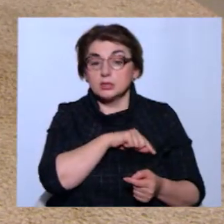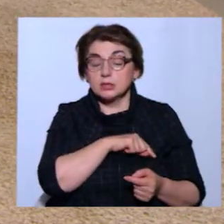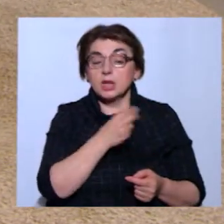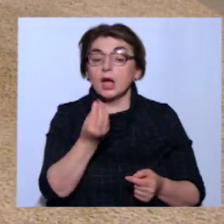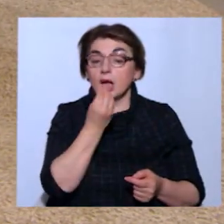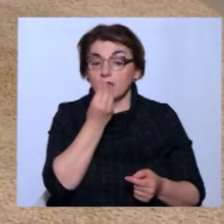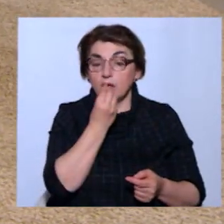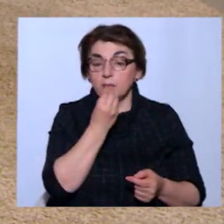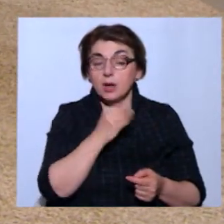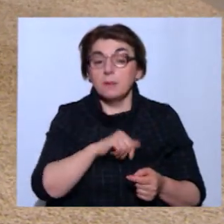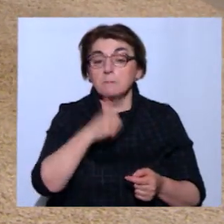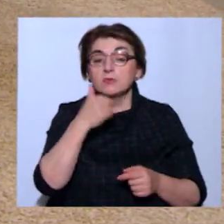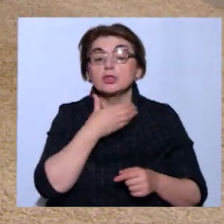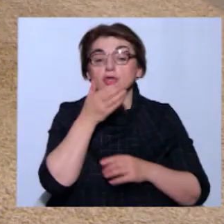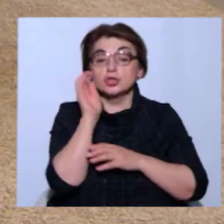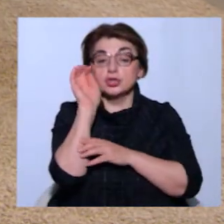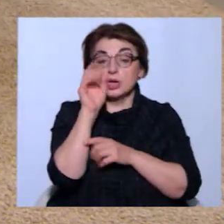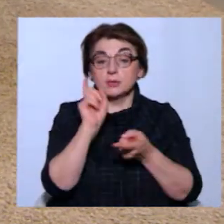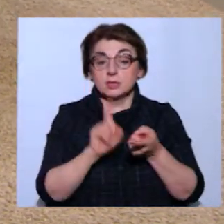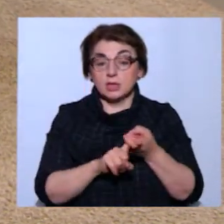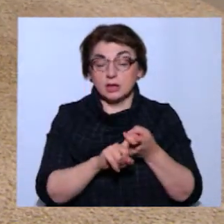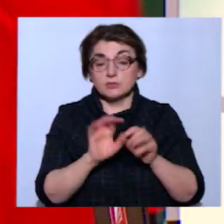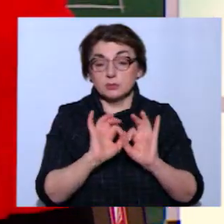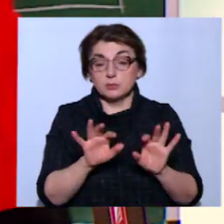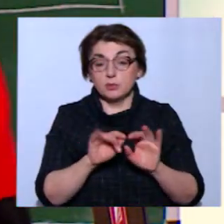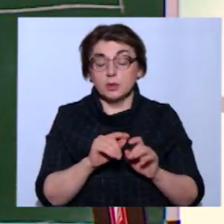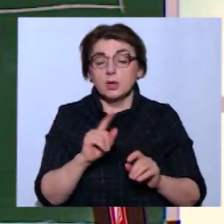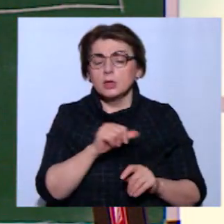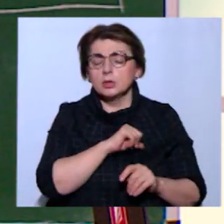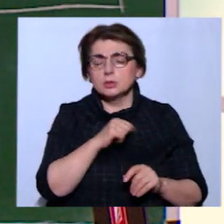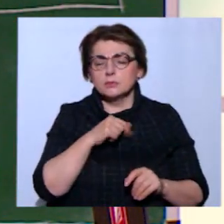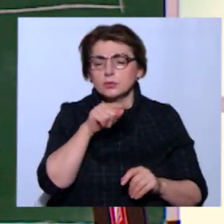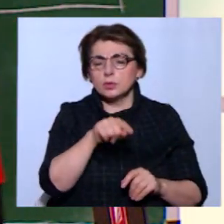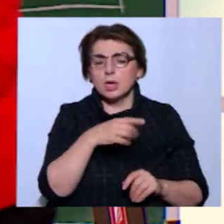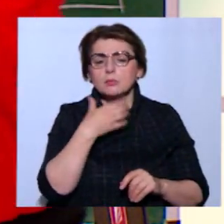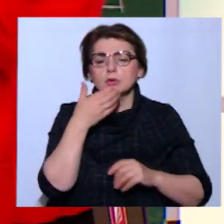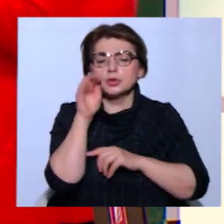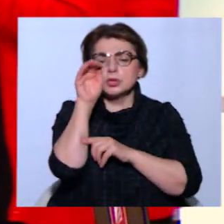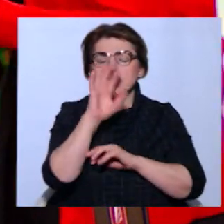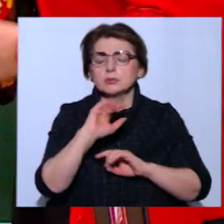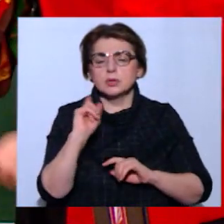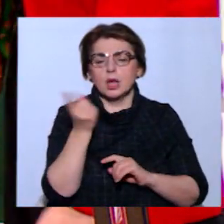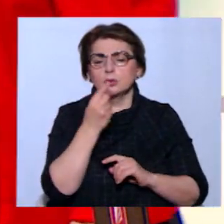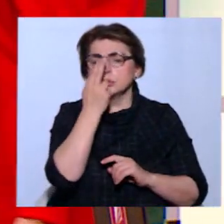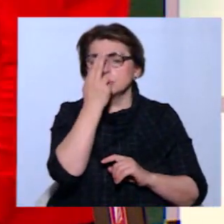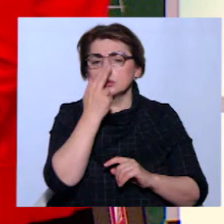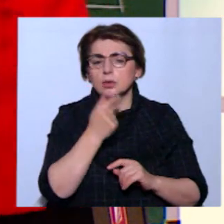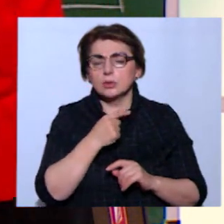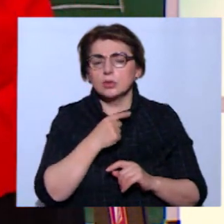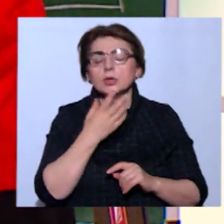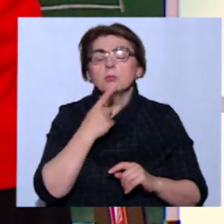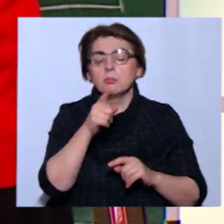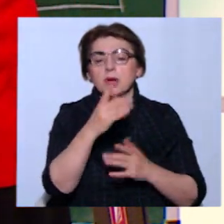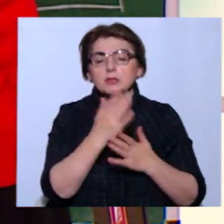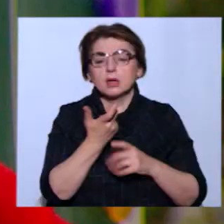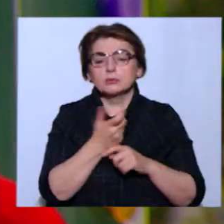კვება. მოდით ჯერ ჟირაფთან დაკავშირებით ვთქვათ. რა შეგუებულობის ნიშანთვისება ახასიათებს ზოგადად ჟირაფს? მას აქვს გრძელი